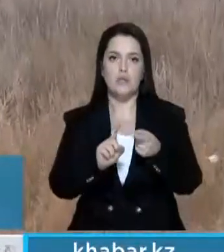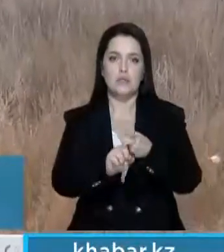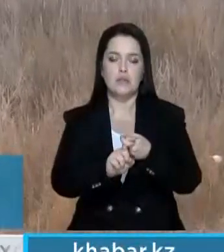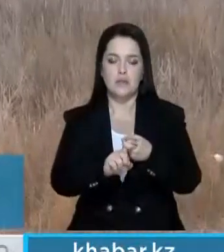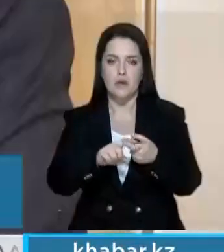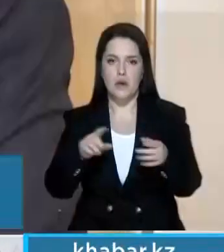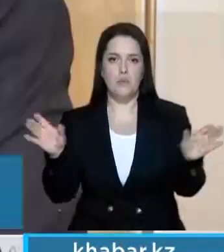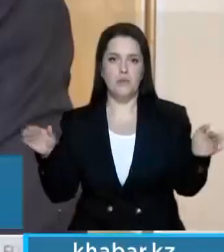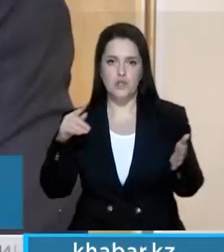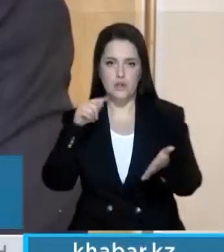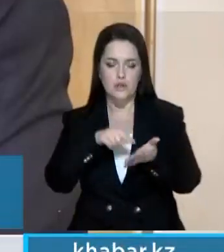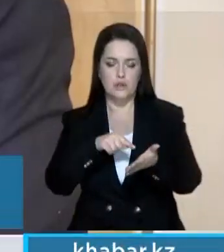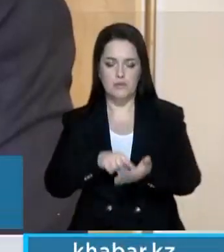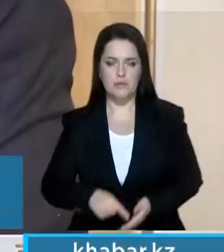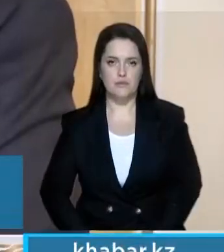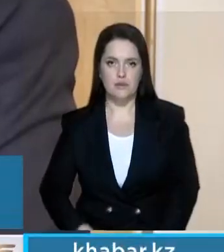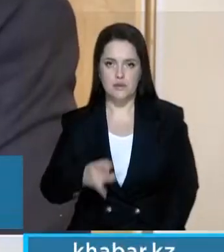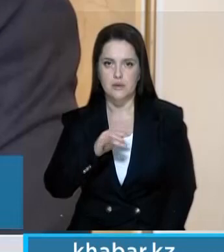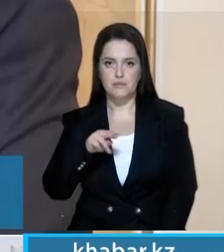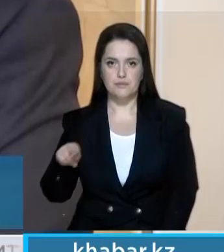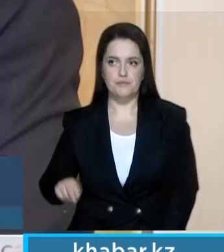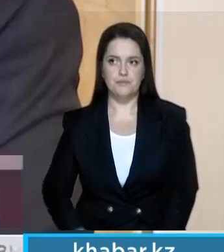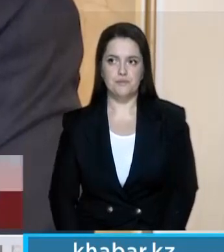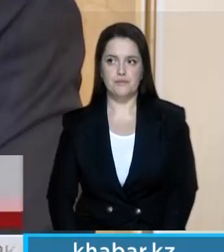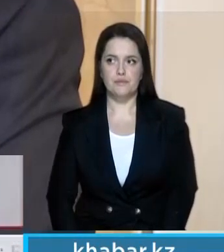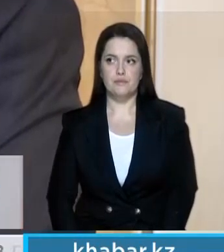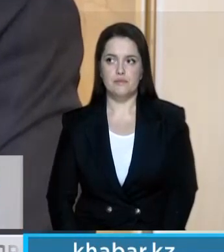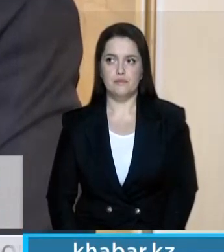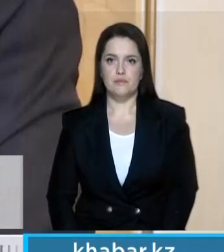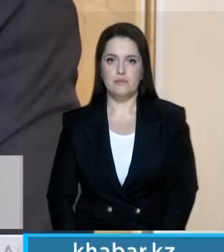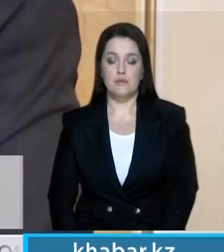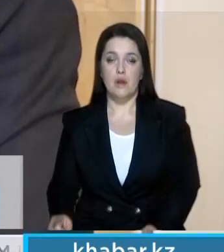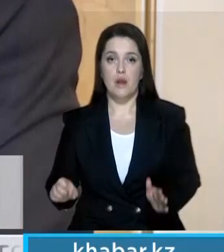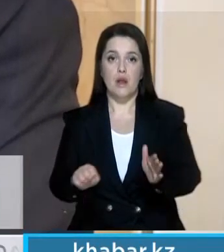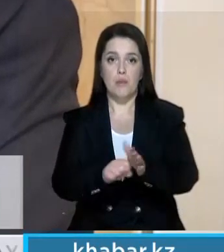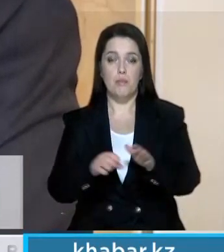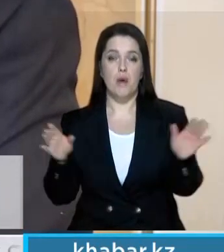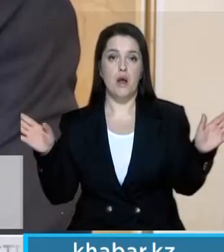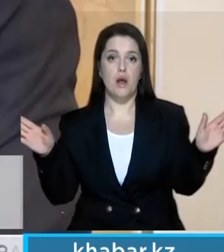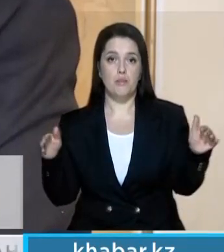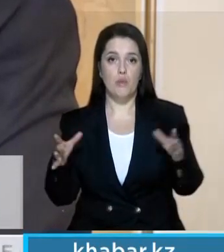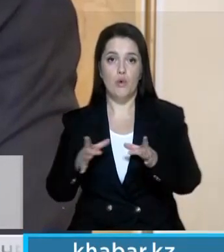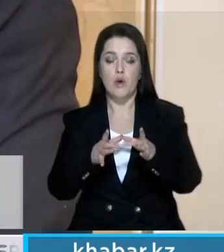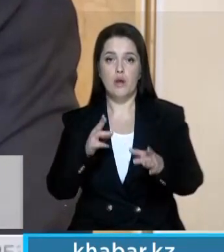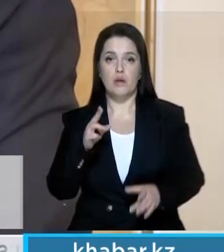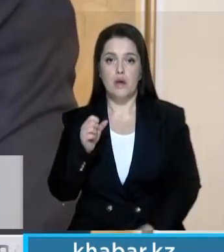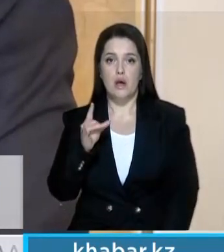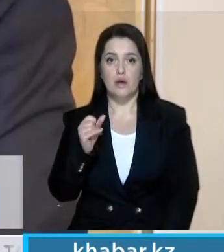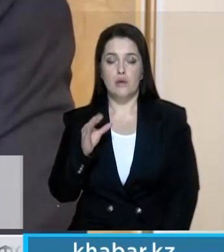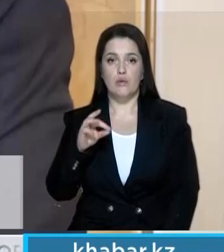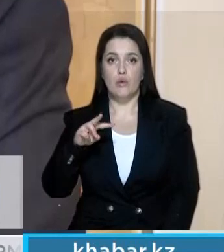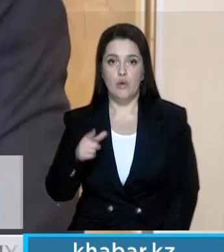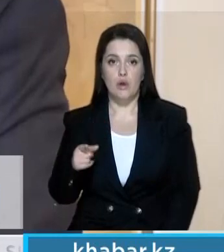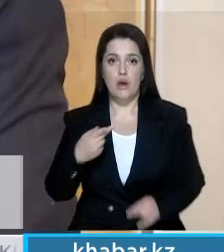птичьим гриппом из предварительных данных следует что массовая гибель лебедей на озере караколь вспышка птичьего